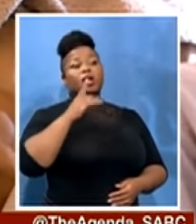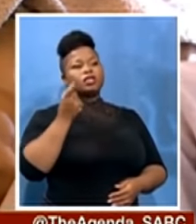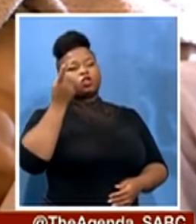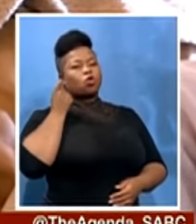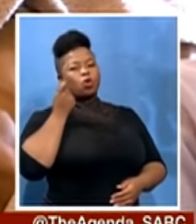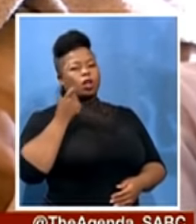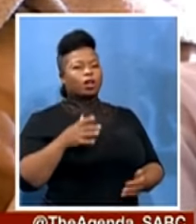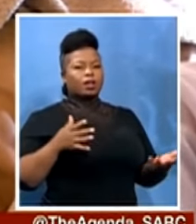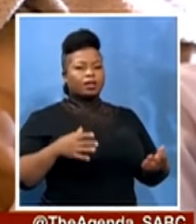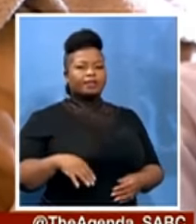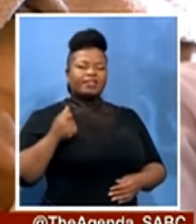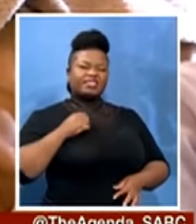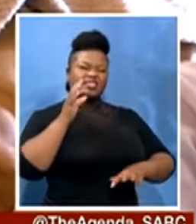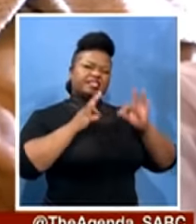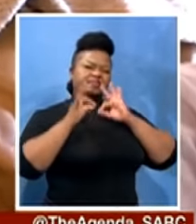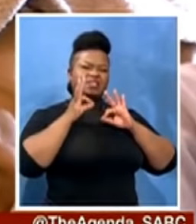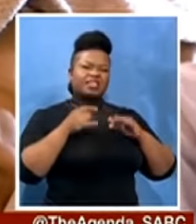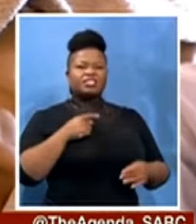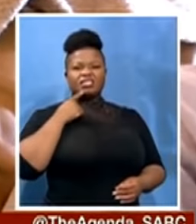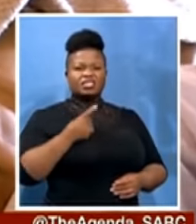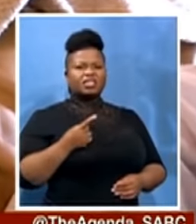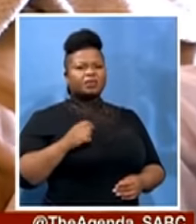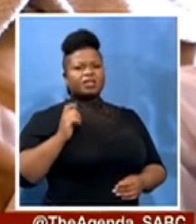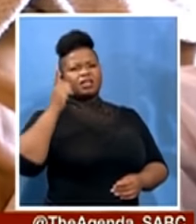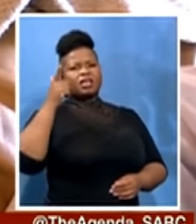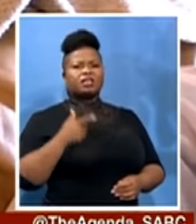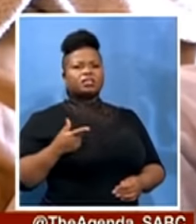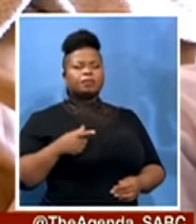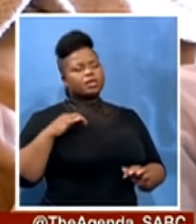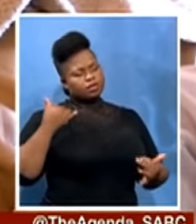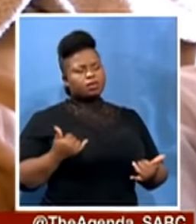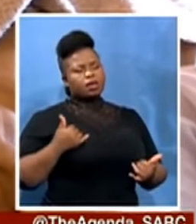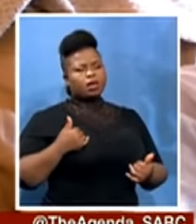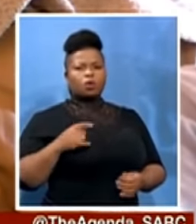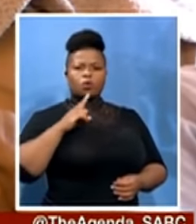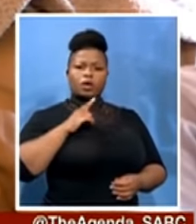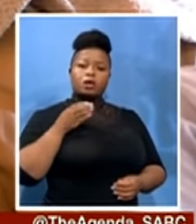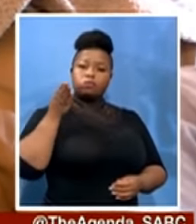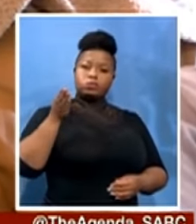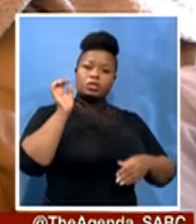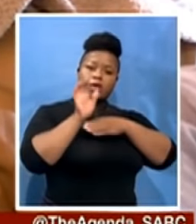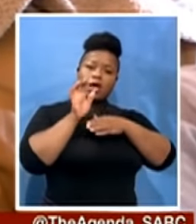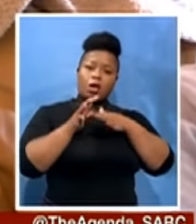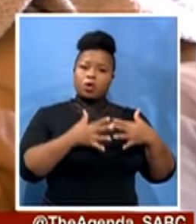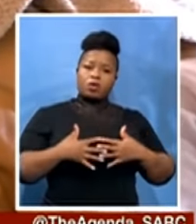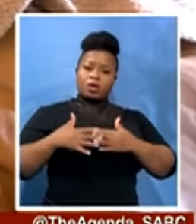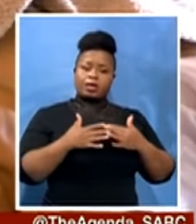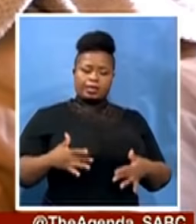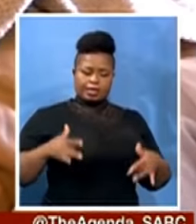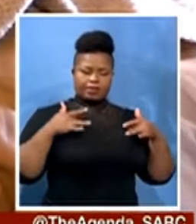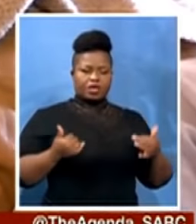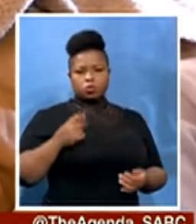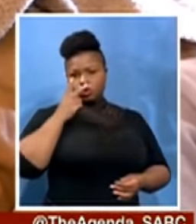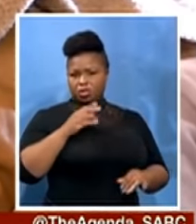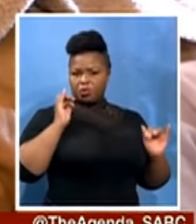kuthi ekugcineni ethi kodwa ukhulile ngoba elapha phesheya ukuthi ekugcineni size sibone into embi kangaka ehluku kangaka